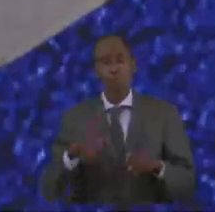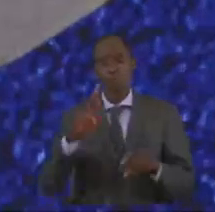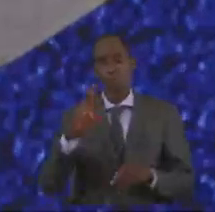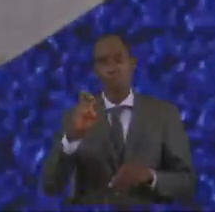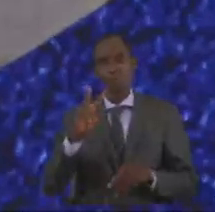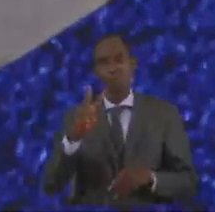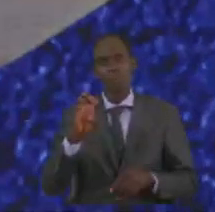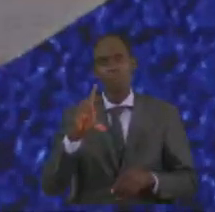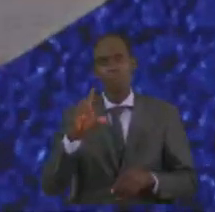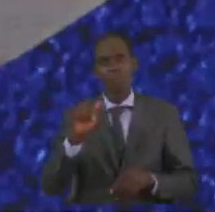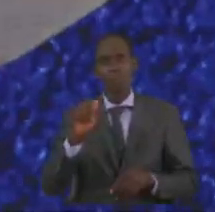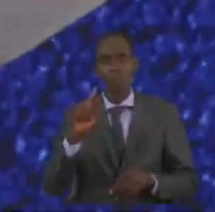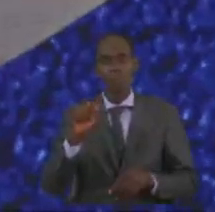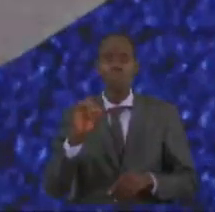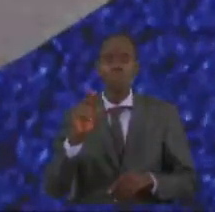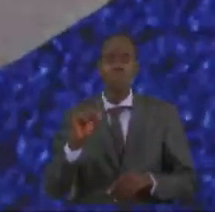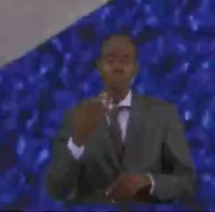de Jésus-Christ.